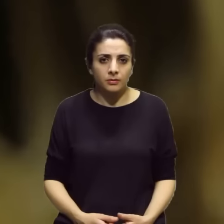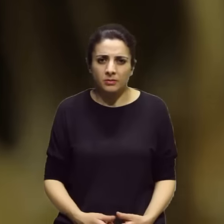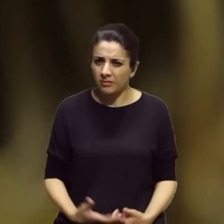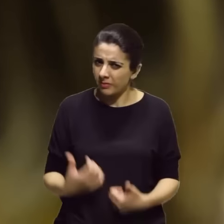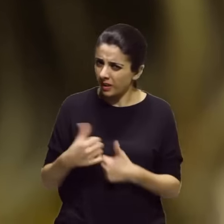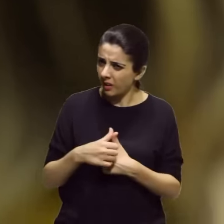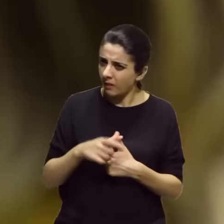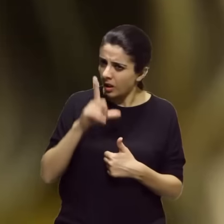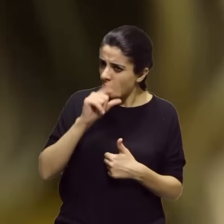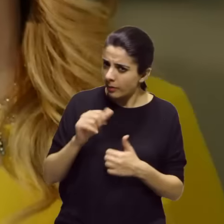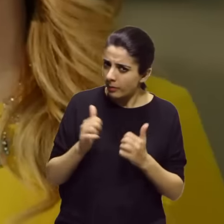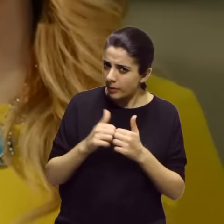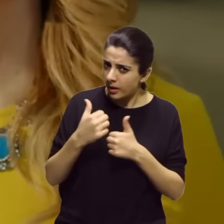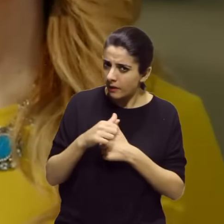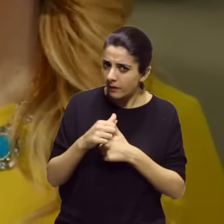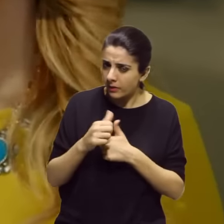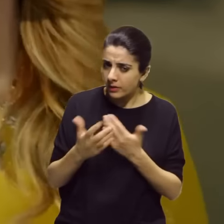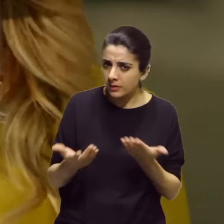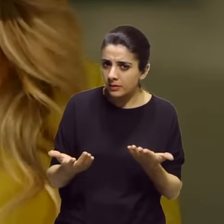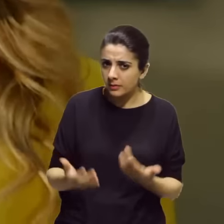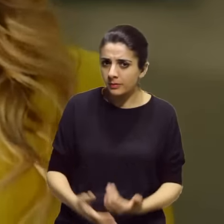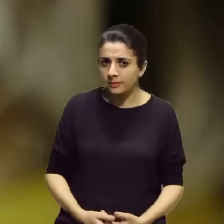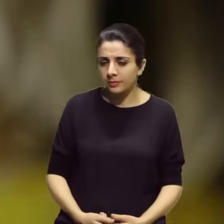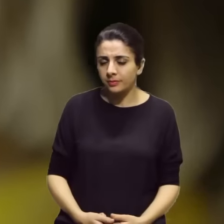Ama sen kimle evlisin?